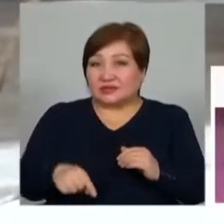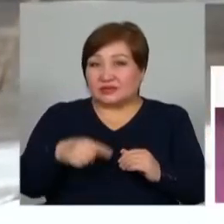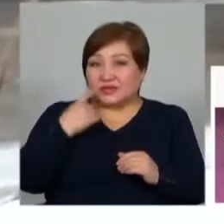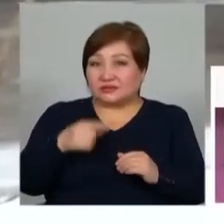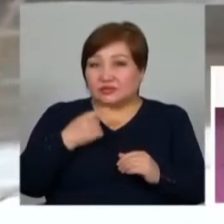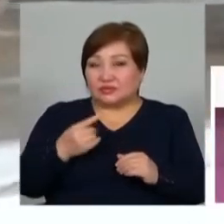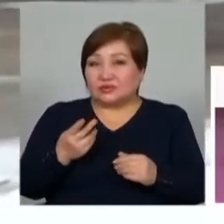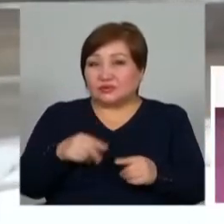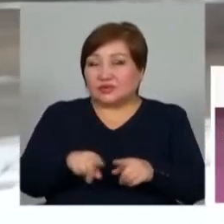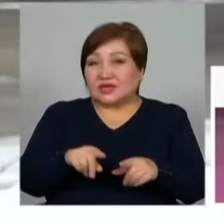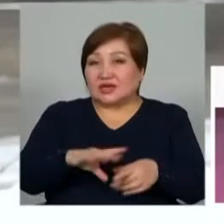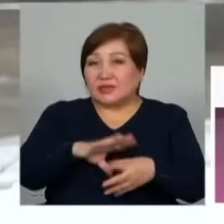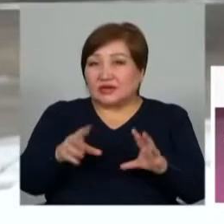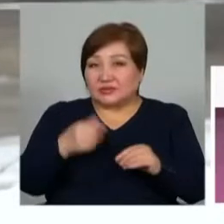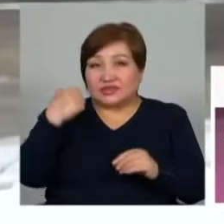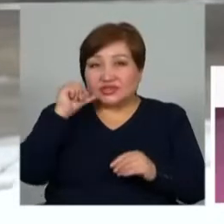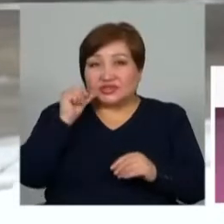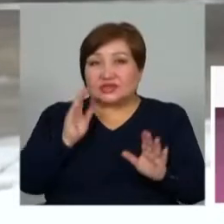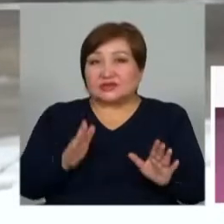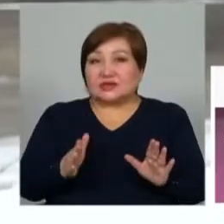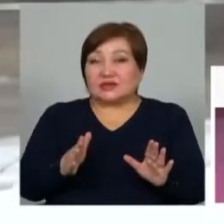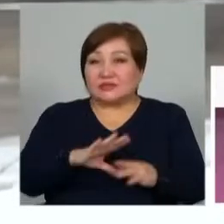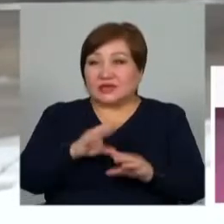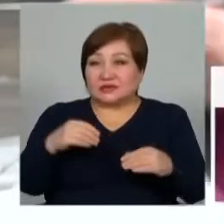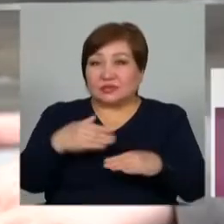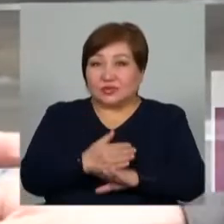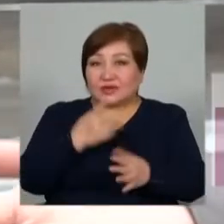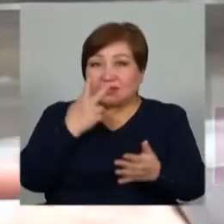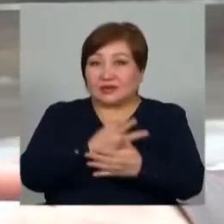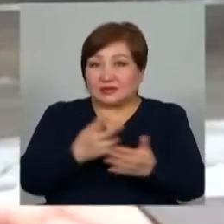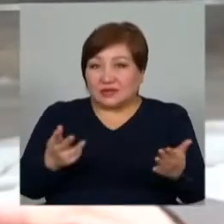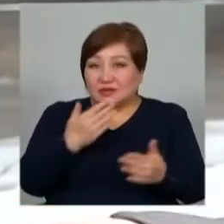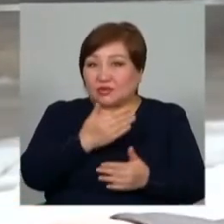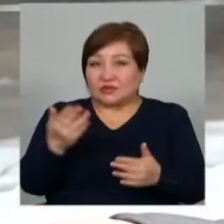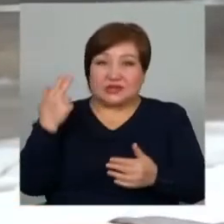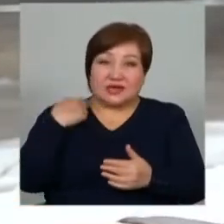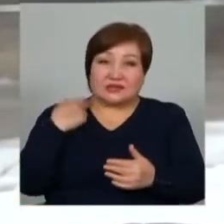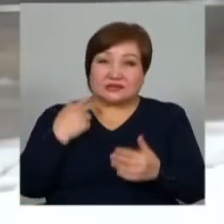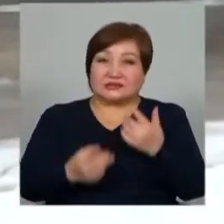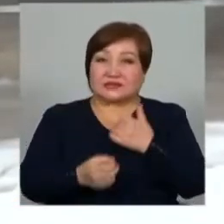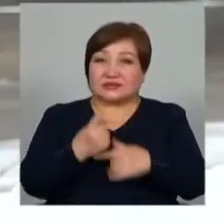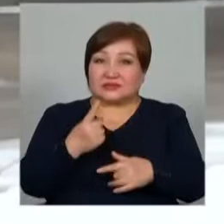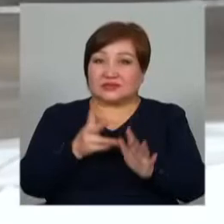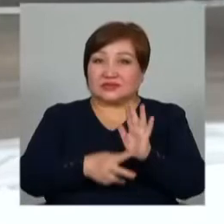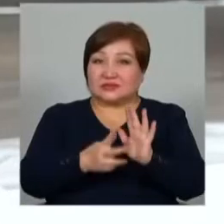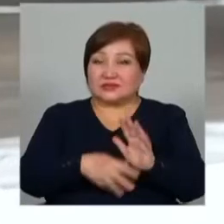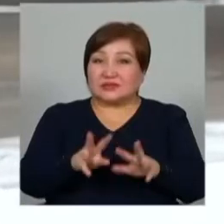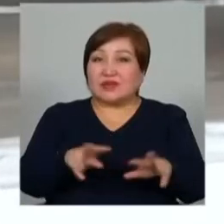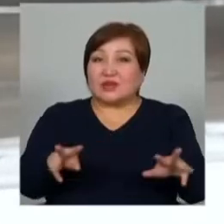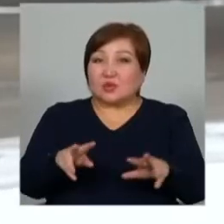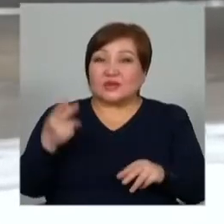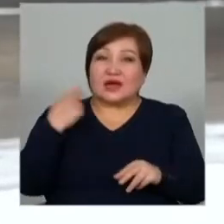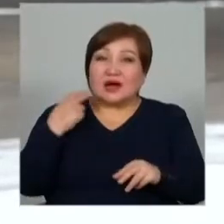барлығымызға кеше ғана бәрін бөліп қарағанда бұлардың қарызы шығып тұр. 80 миллион қарыз болып тұрған